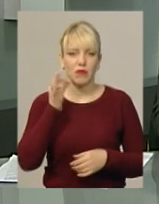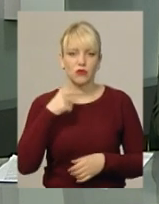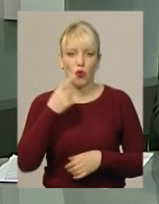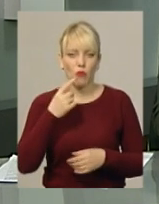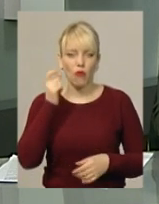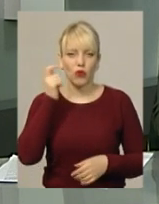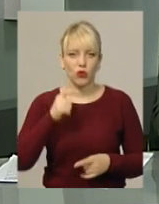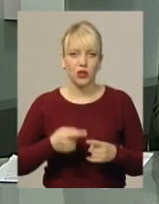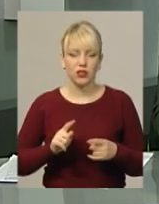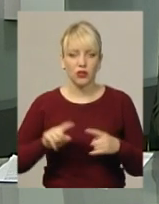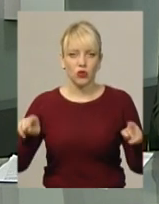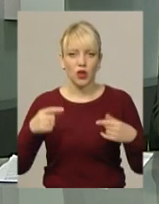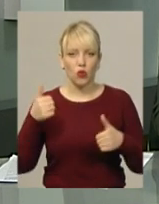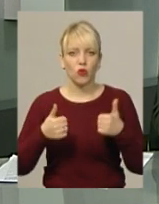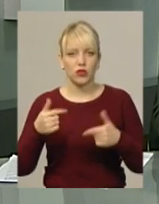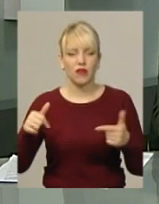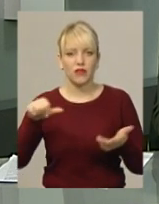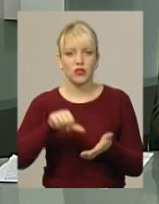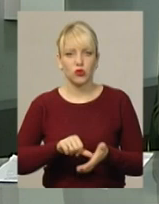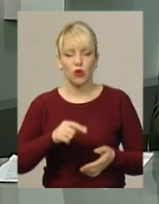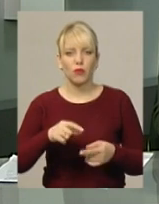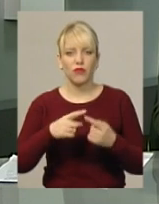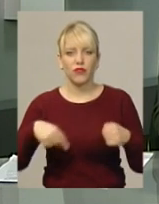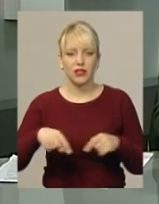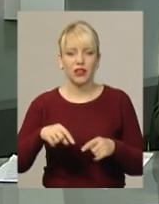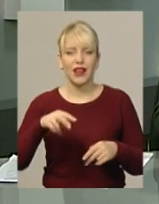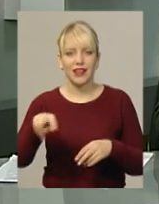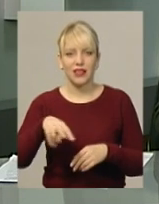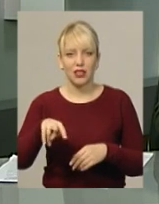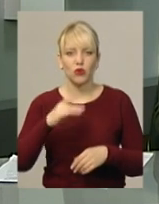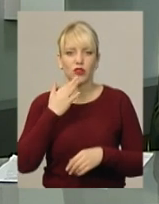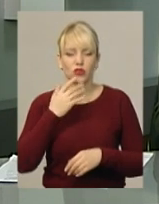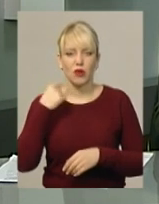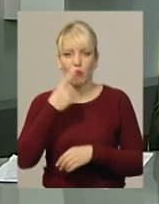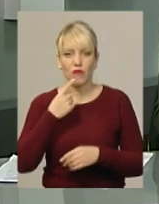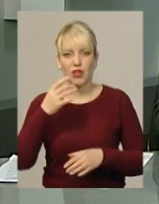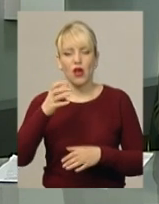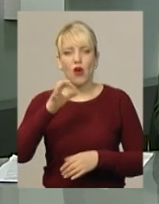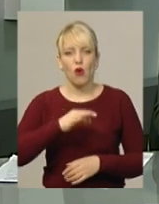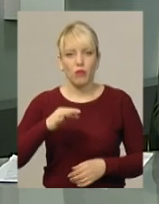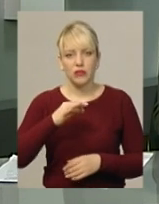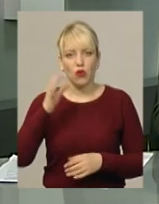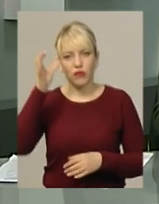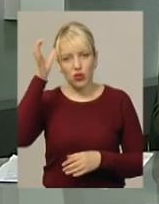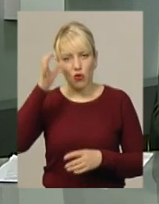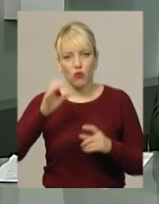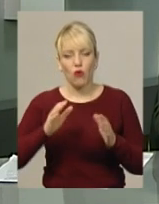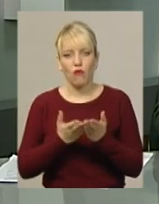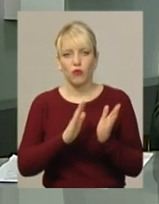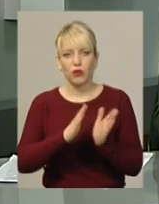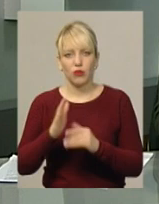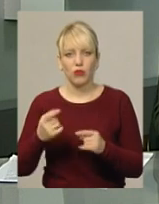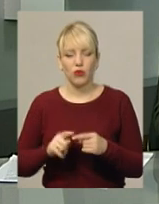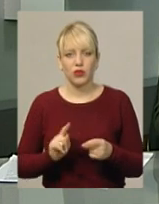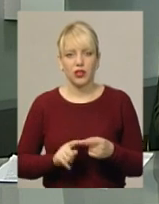Організатором конкурсу в нашому краї виступив відділ літератури іноземними мовами обласної наукової бібліотеки. Як повідомила за відділом Світлана